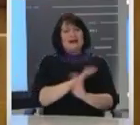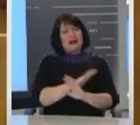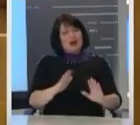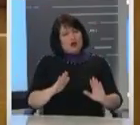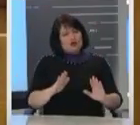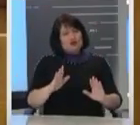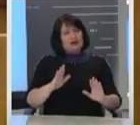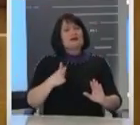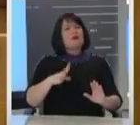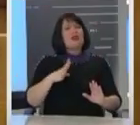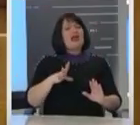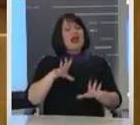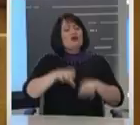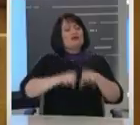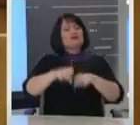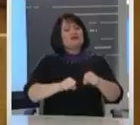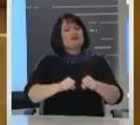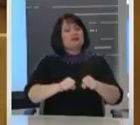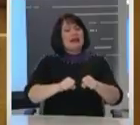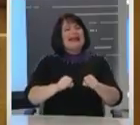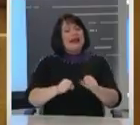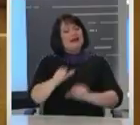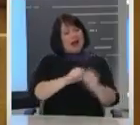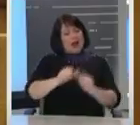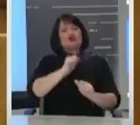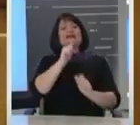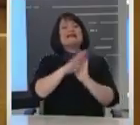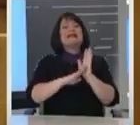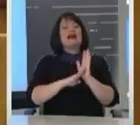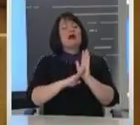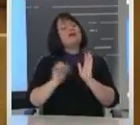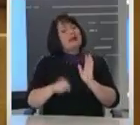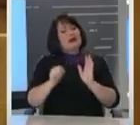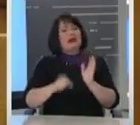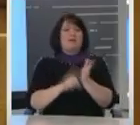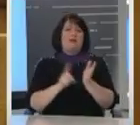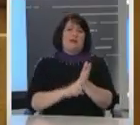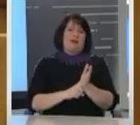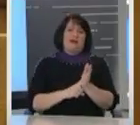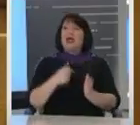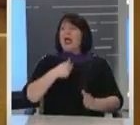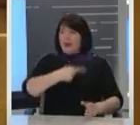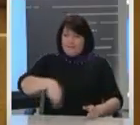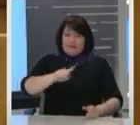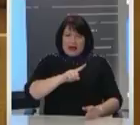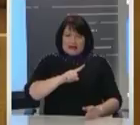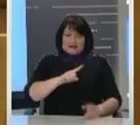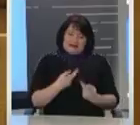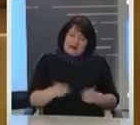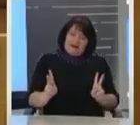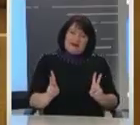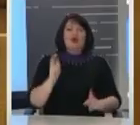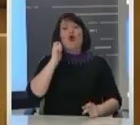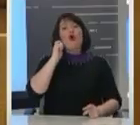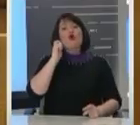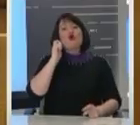λυτρωτικά κηρύγματα και να αλλάξουν το σύνταγμά τους. Πρέπει. Και για μας, επιτρέψτε μου, το θέμα του ονόματος, το